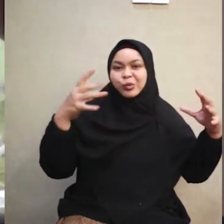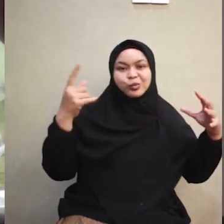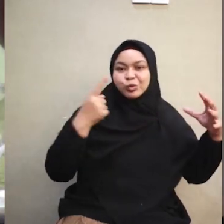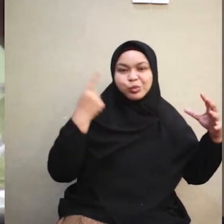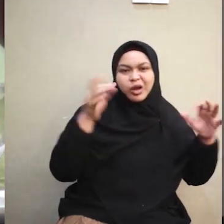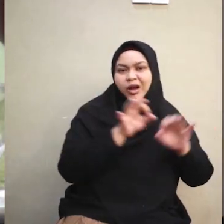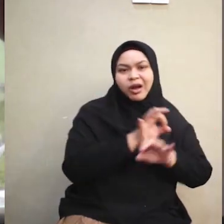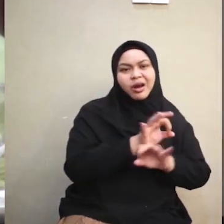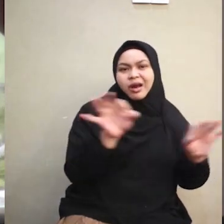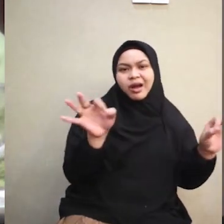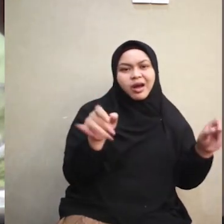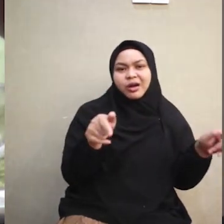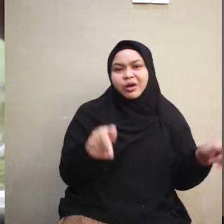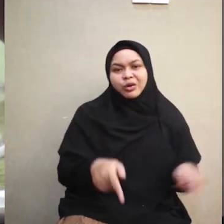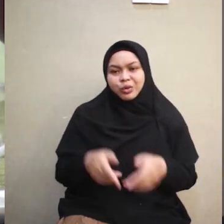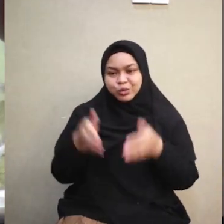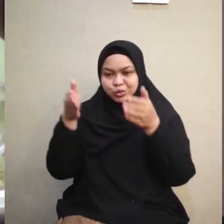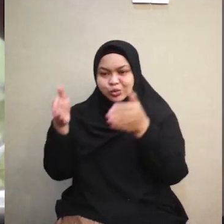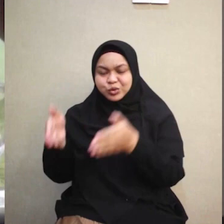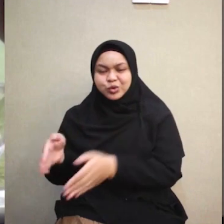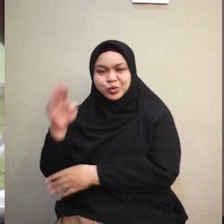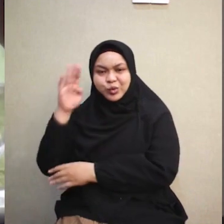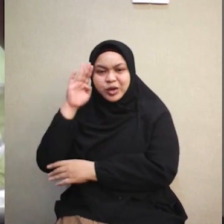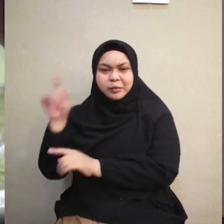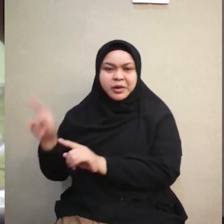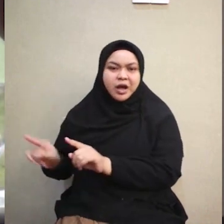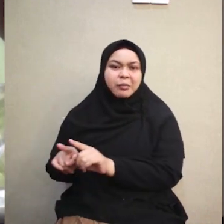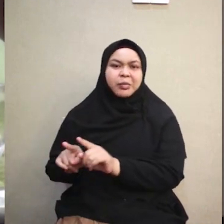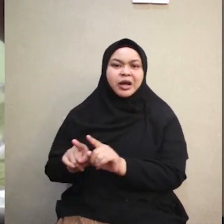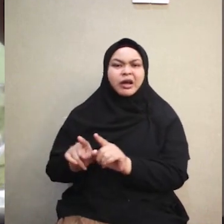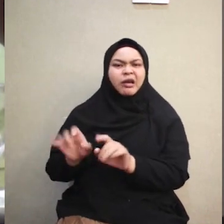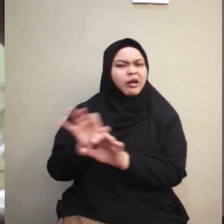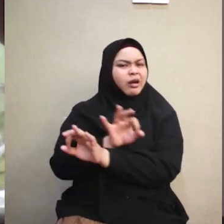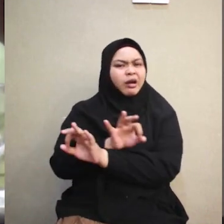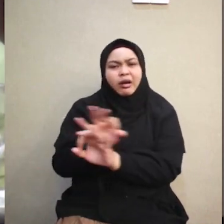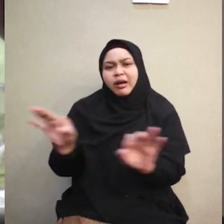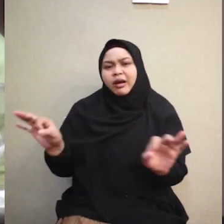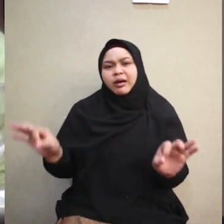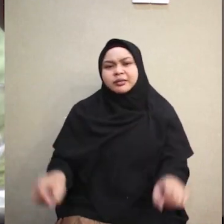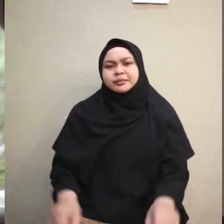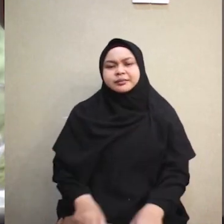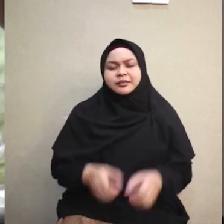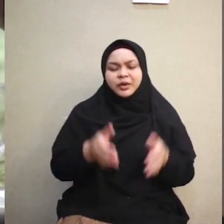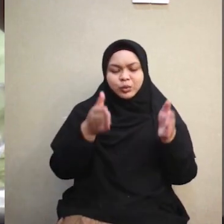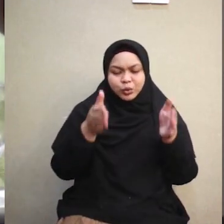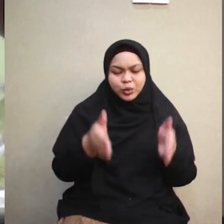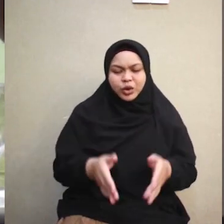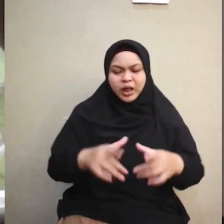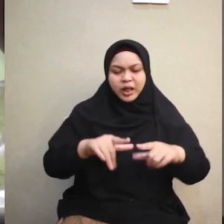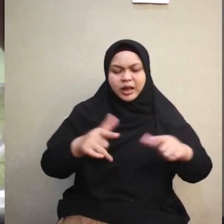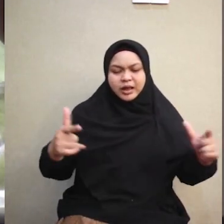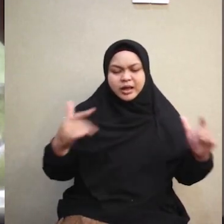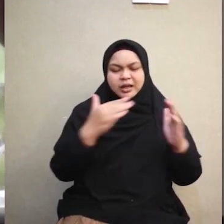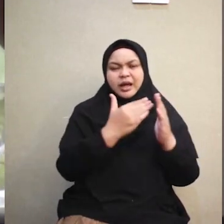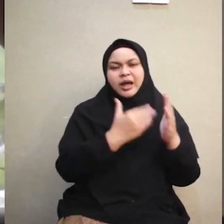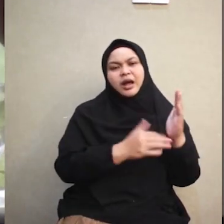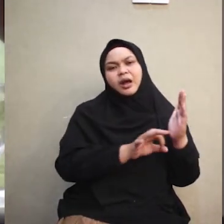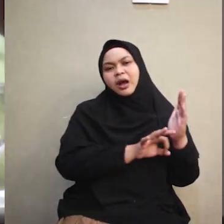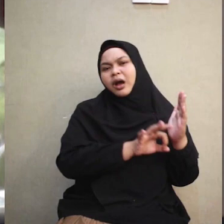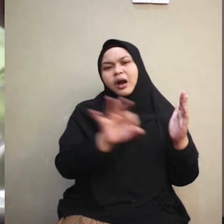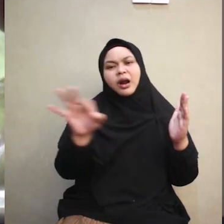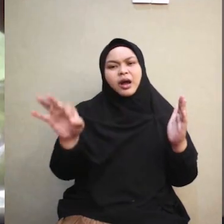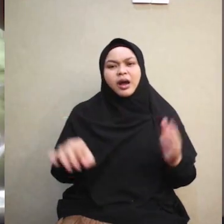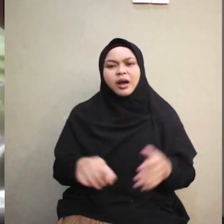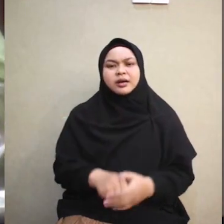misalkan aparat penegak hukum pendamping dan sebagainya Itu juga tidak ada kemudian literasi kebijakannya juga tidak ada nah